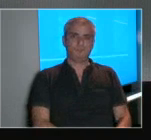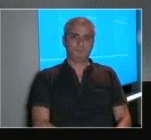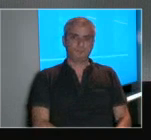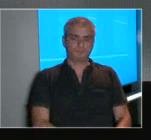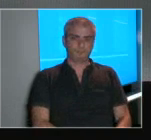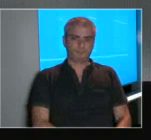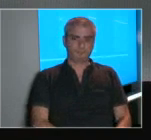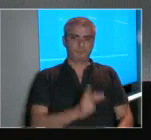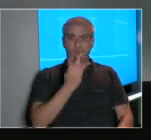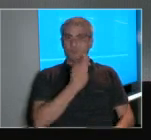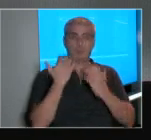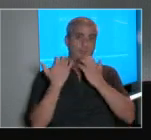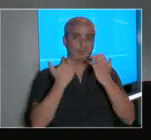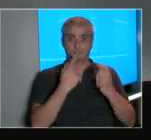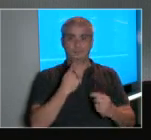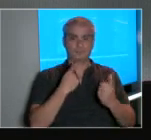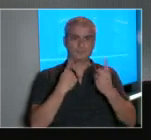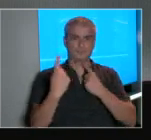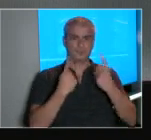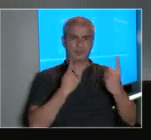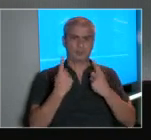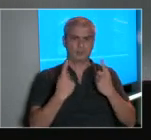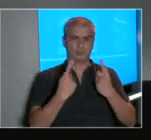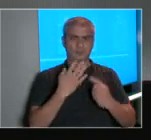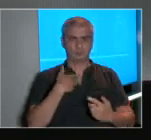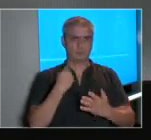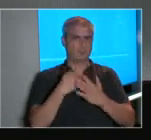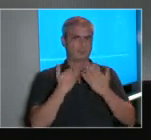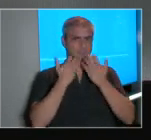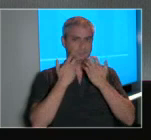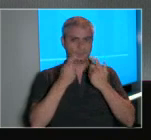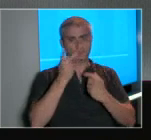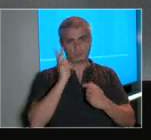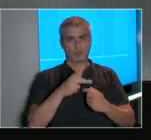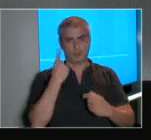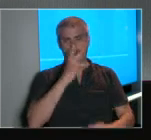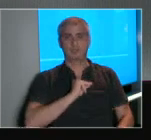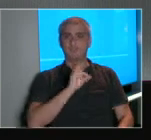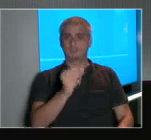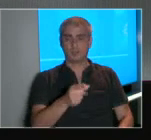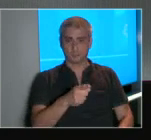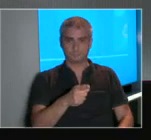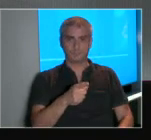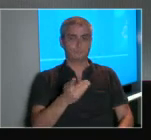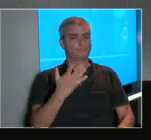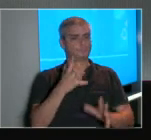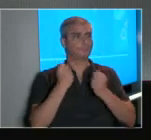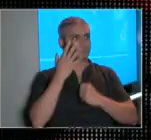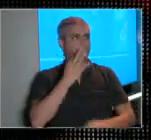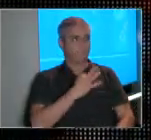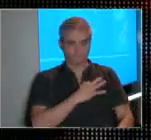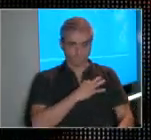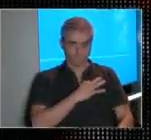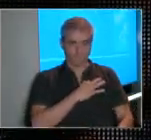כך גם שני הקהלים. כל אחד בתוך עמו מעוניין לקנות סיפור שאיתו יוכל להזדהות, שיעניין וימשוך את תשומת